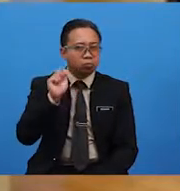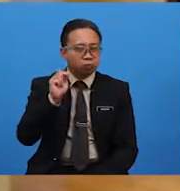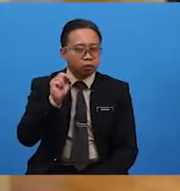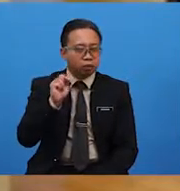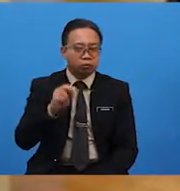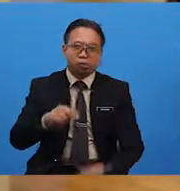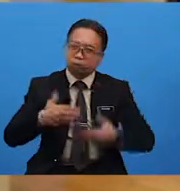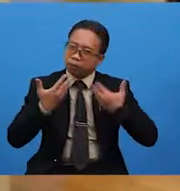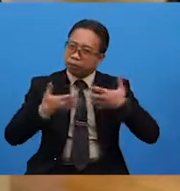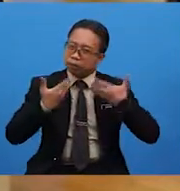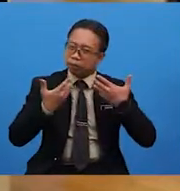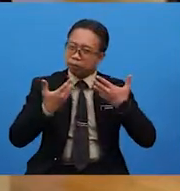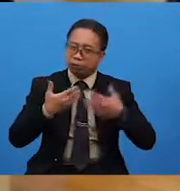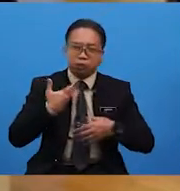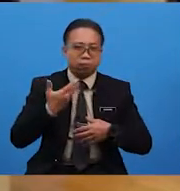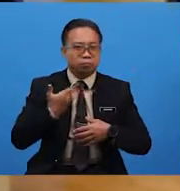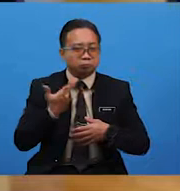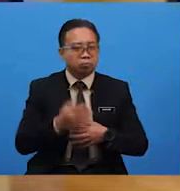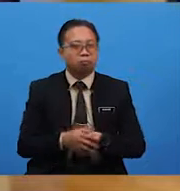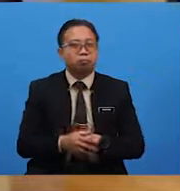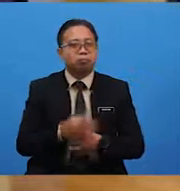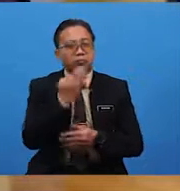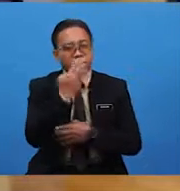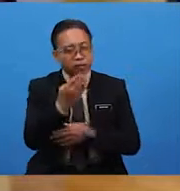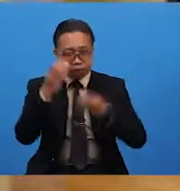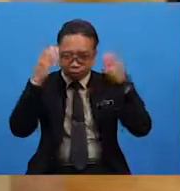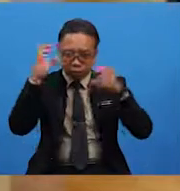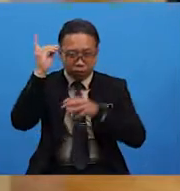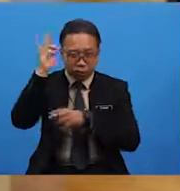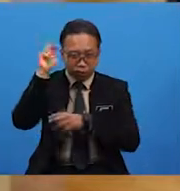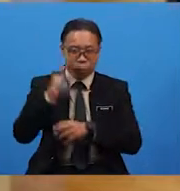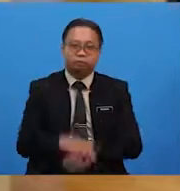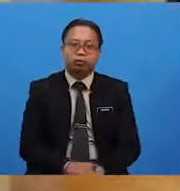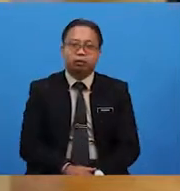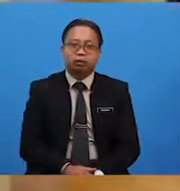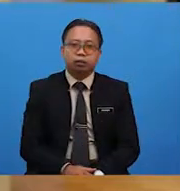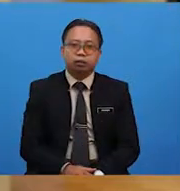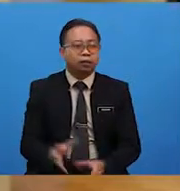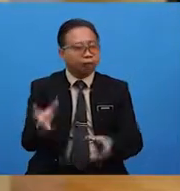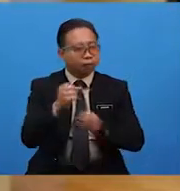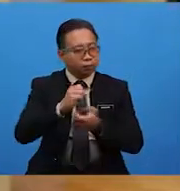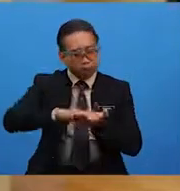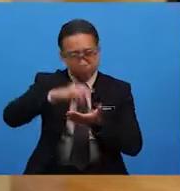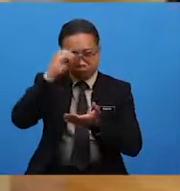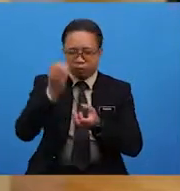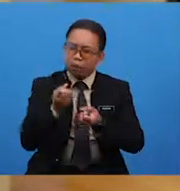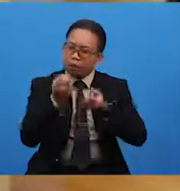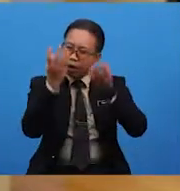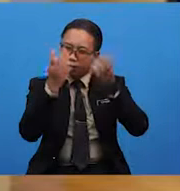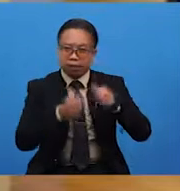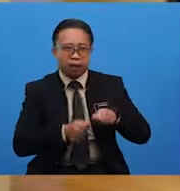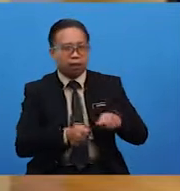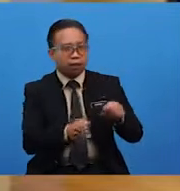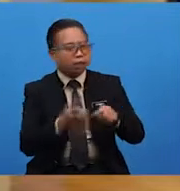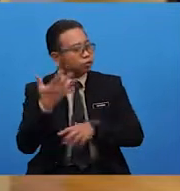sejarah dan aliran seni dijual nih makasih banyak digodain betul judulnya semuanya kita daripada sini Kita dapat mempelajari banyak aliran dan